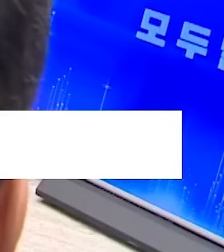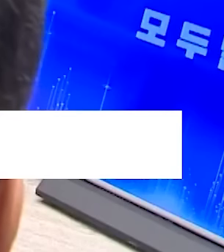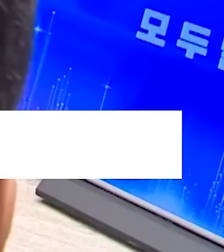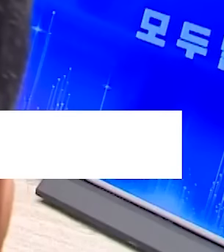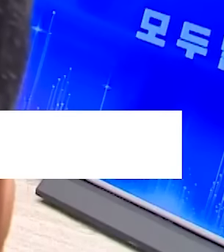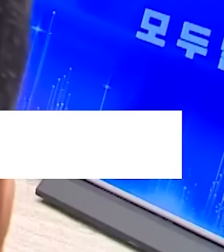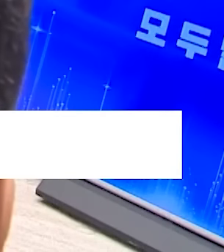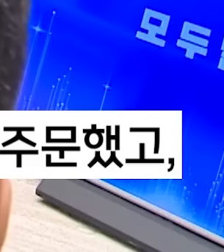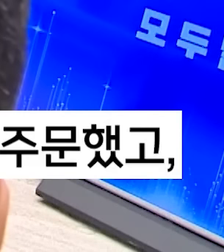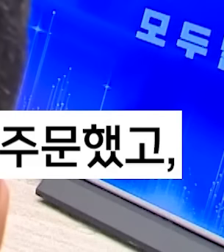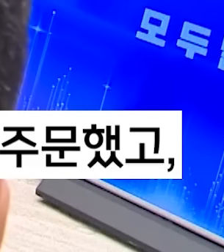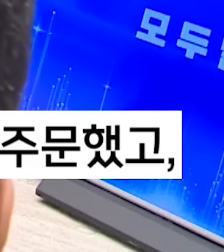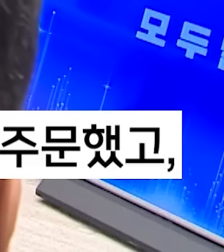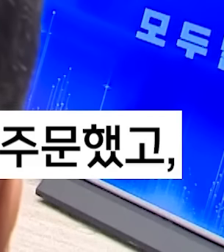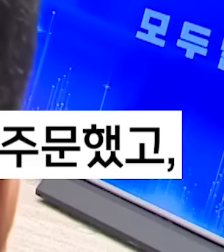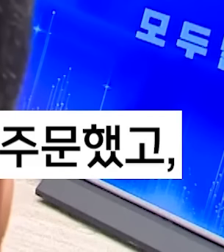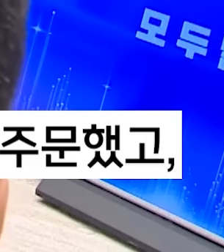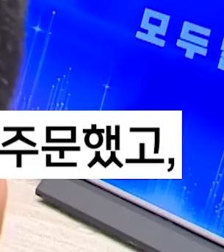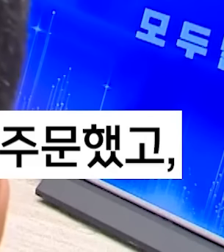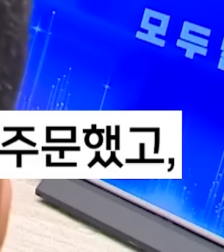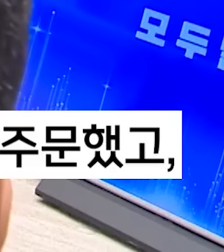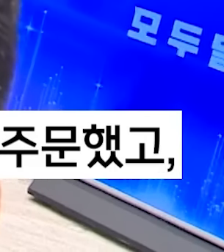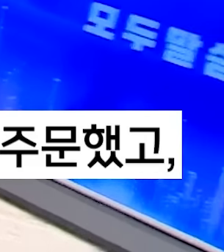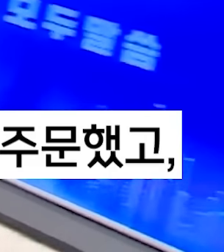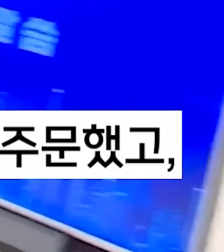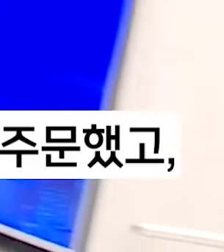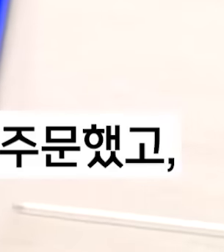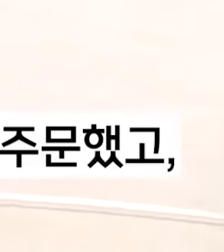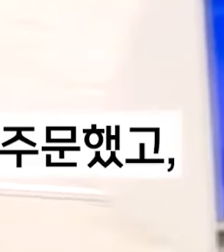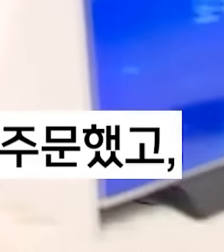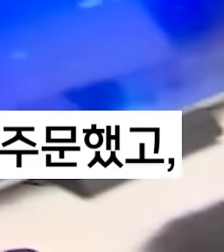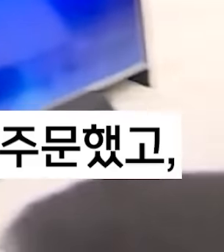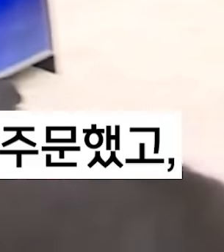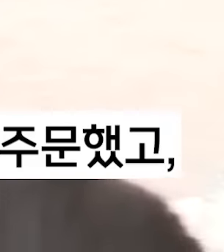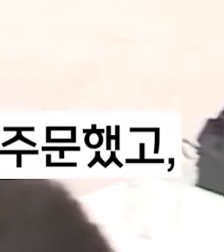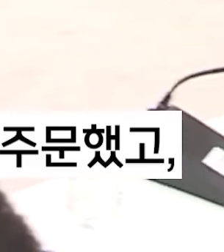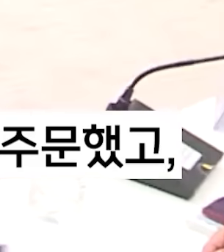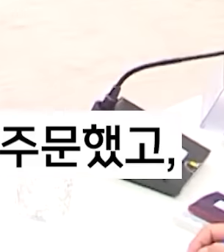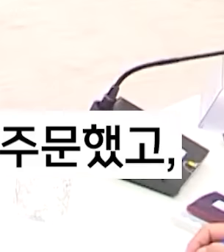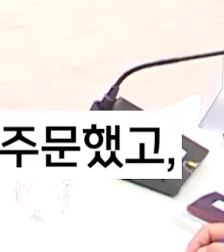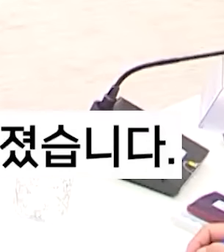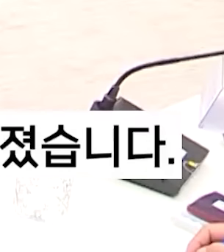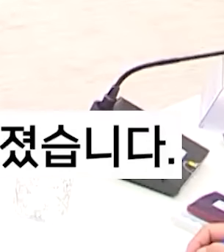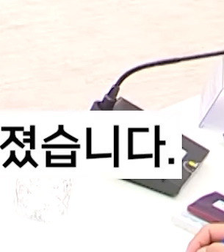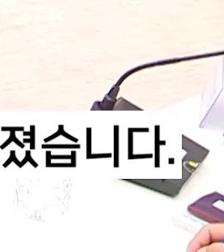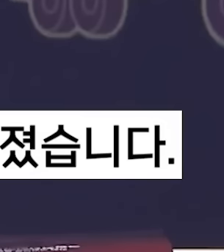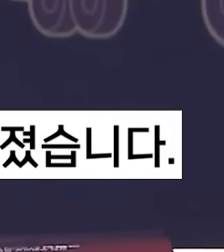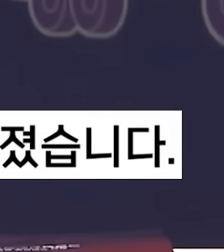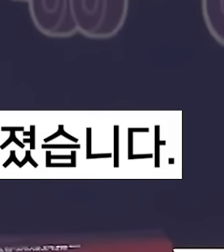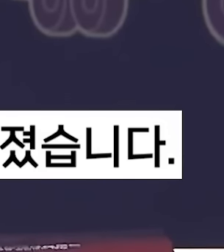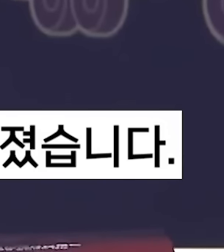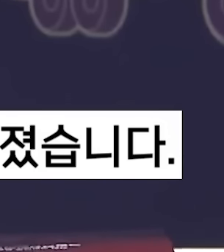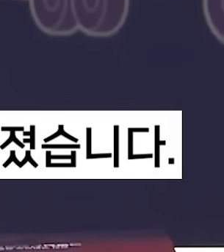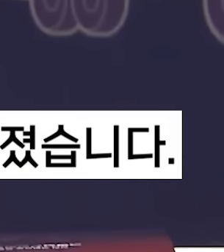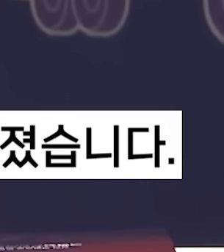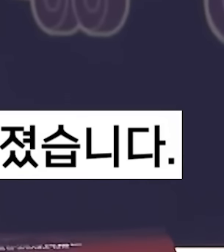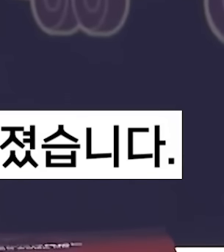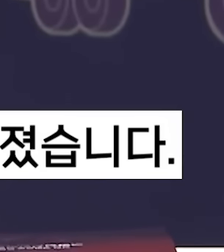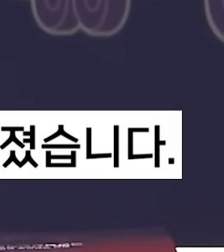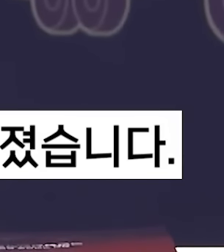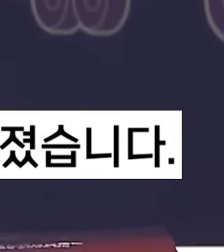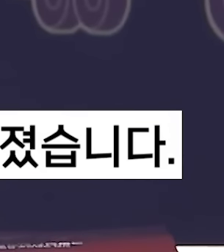것으로 확인됐습니다. 윤 대통령은 이 자리에서 참모들에게 난상 토론을 벌여보라고 주문했고 참모들의 의견을